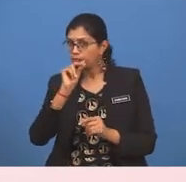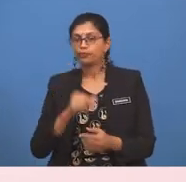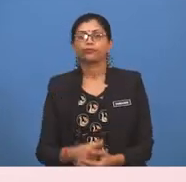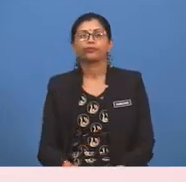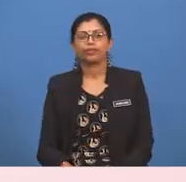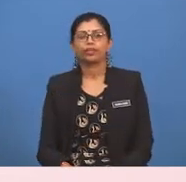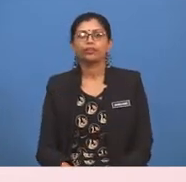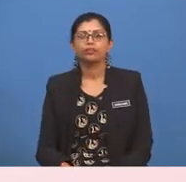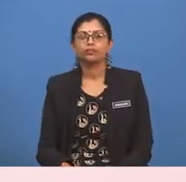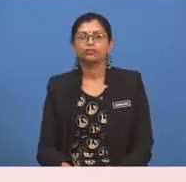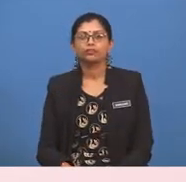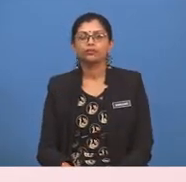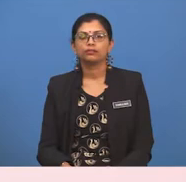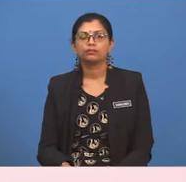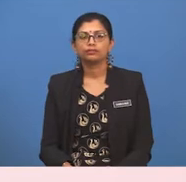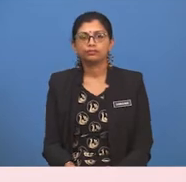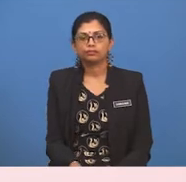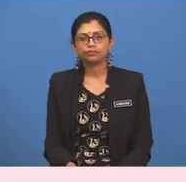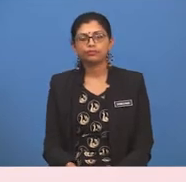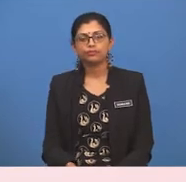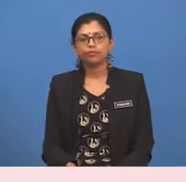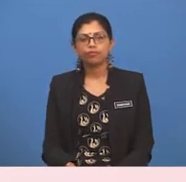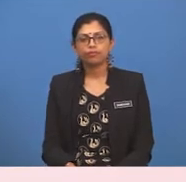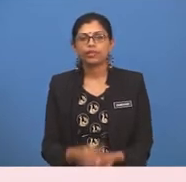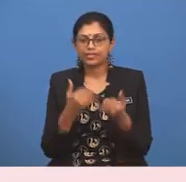Jadi, kita akan selesaikan